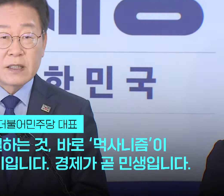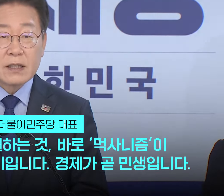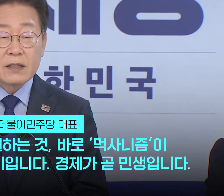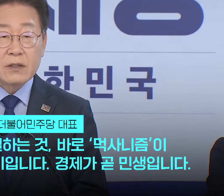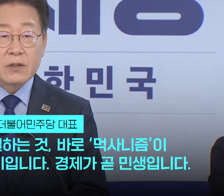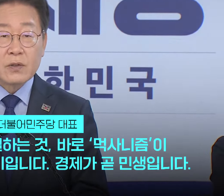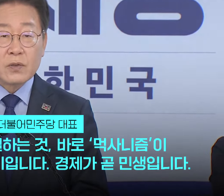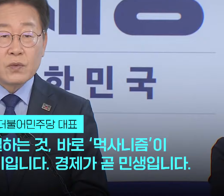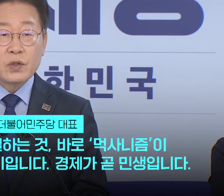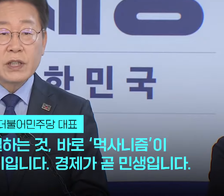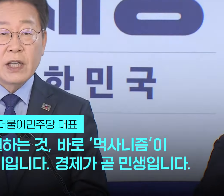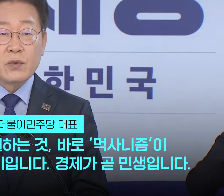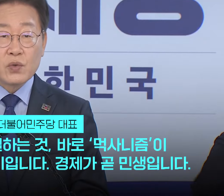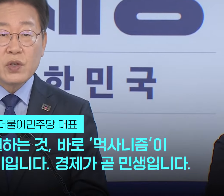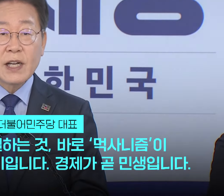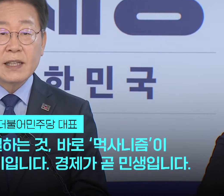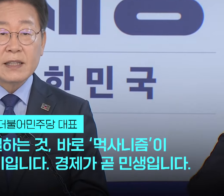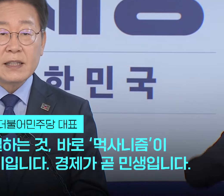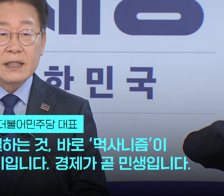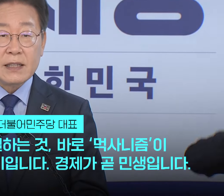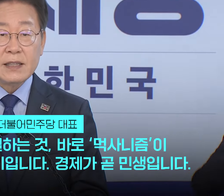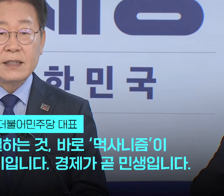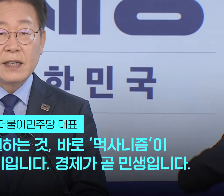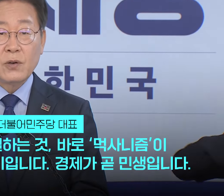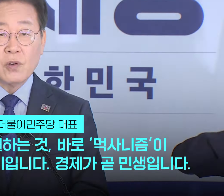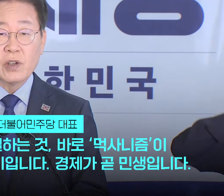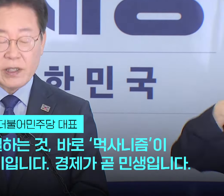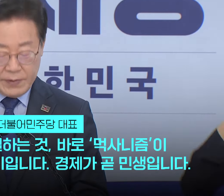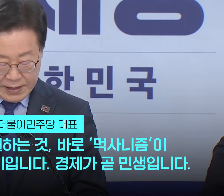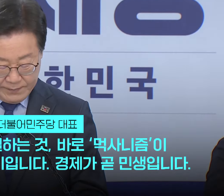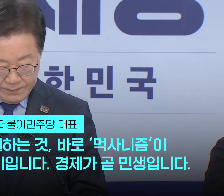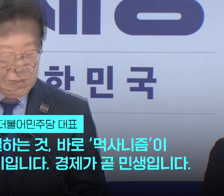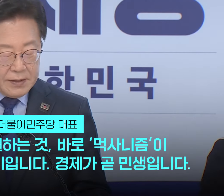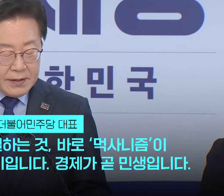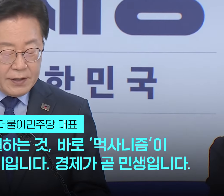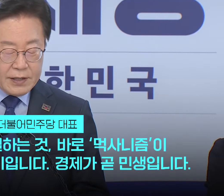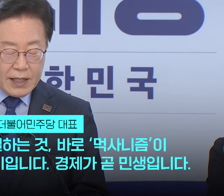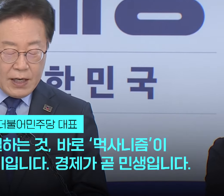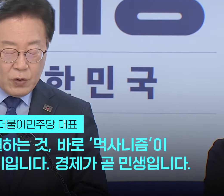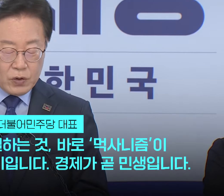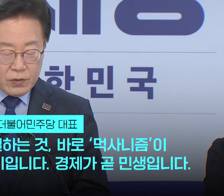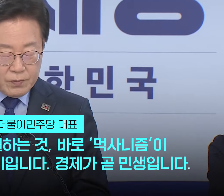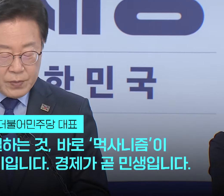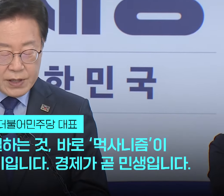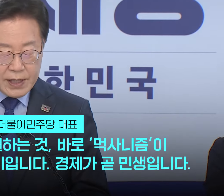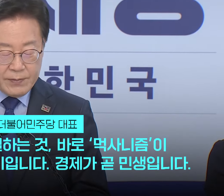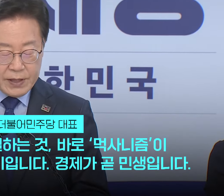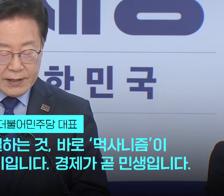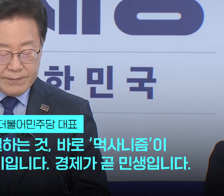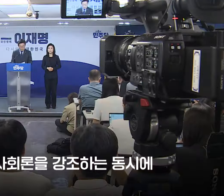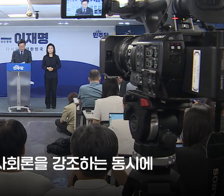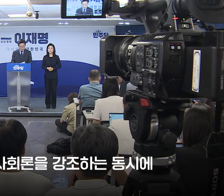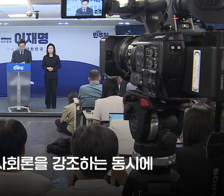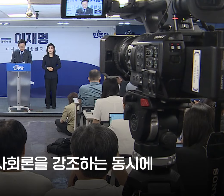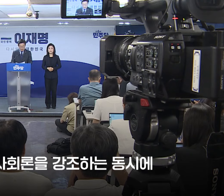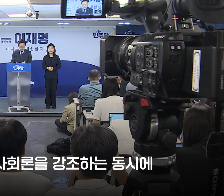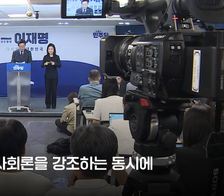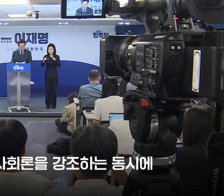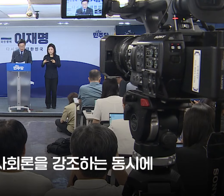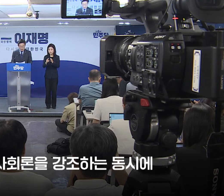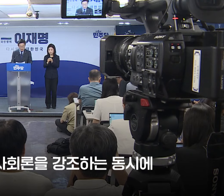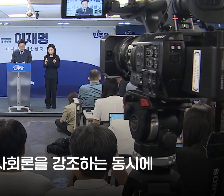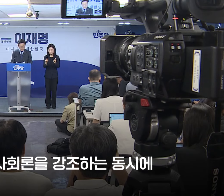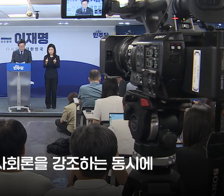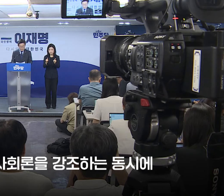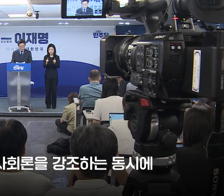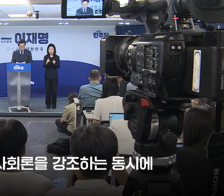먹사니즘이 우리의 유일한 이데올로기입니다. 경제가 곧 민생입니다. 이 전